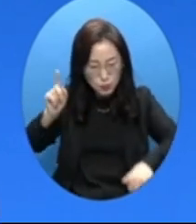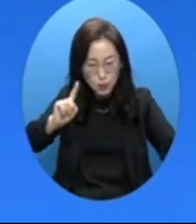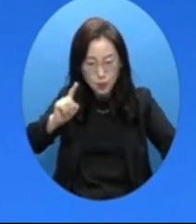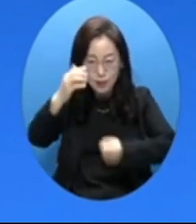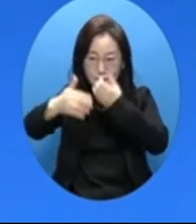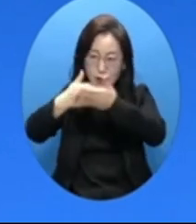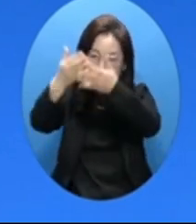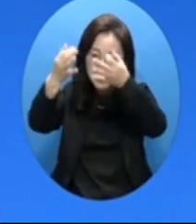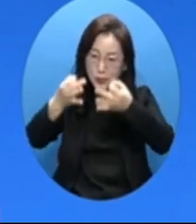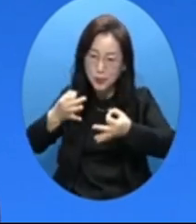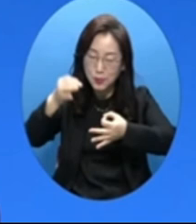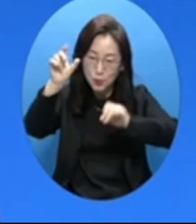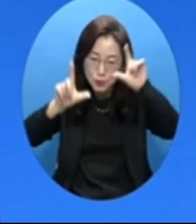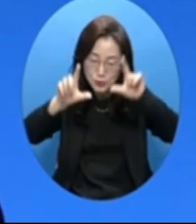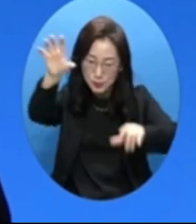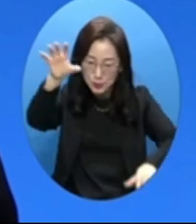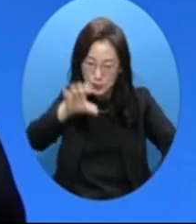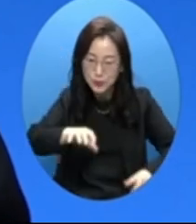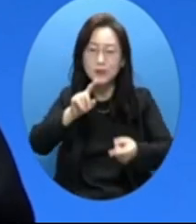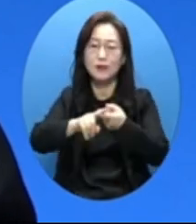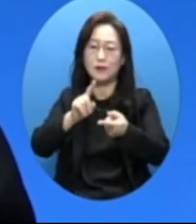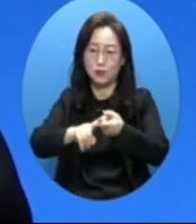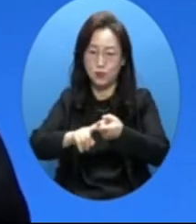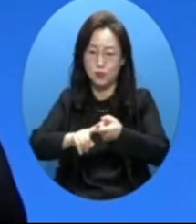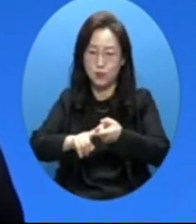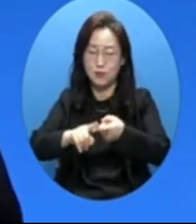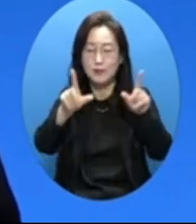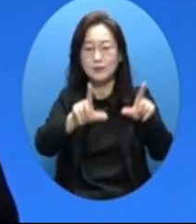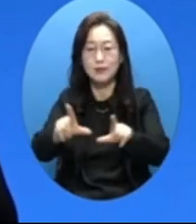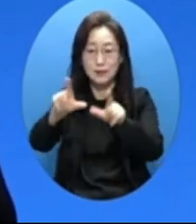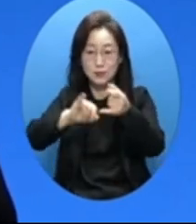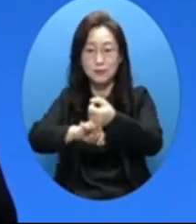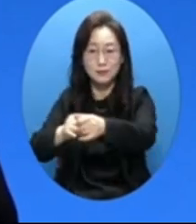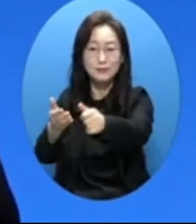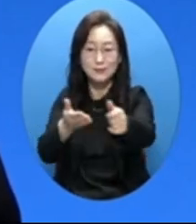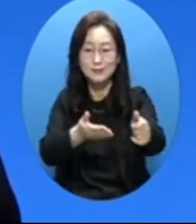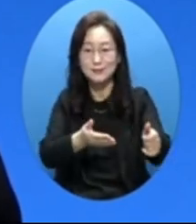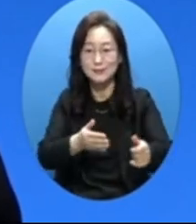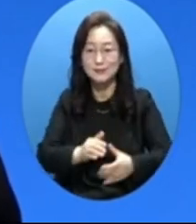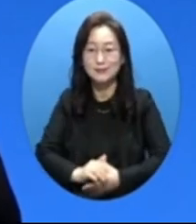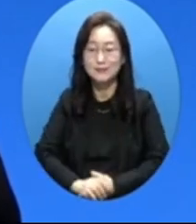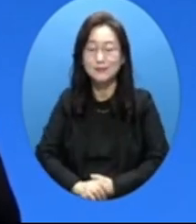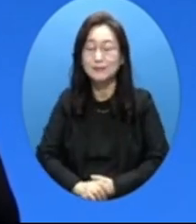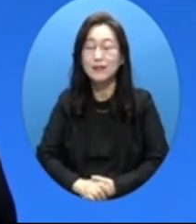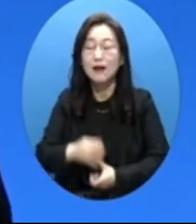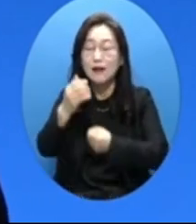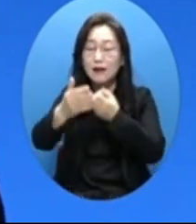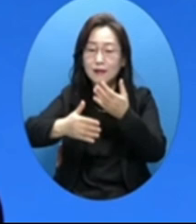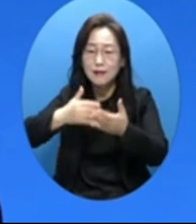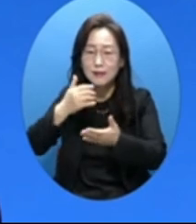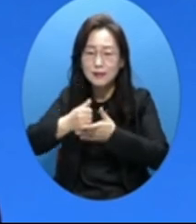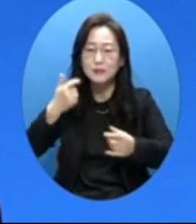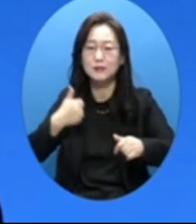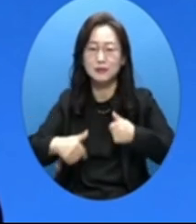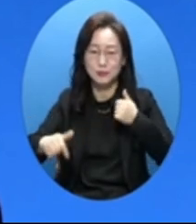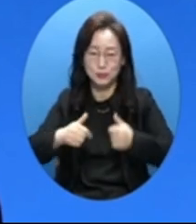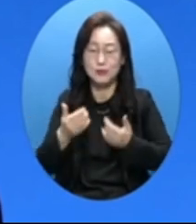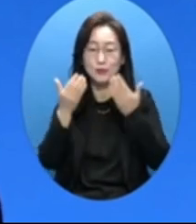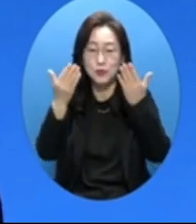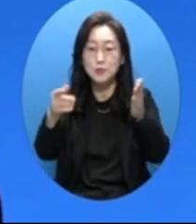모습을 모습으로 살아가는 주님의 자녀가 되어야 할 것입니다 그것은 하나님의 시간은